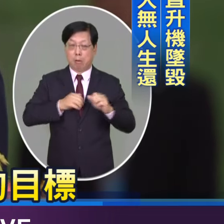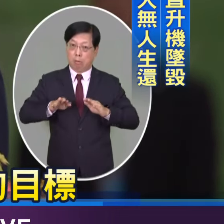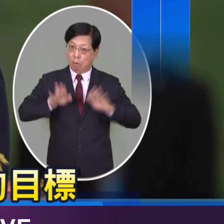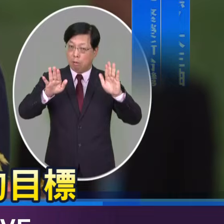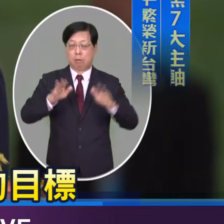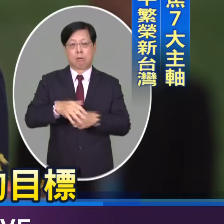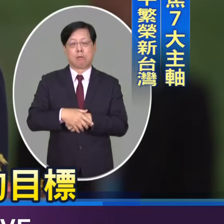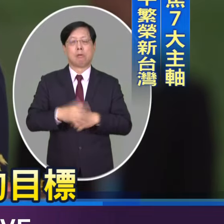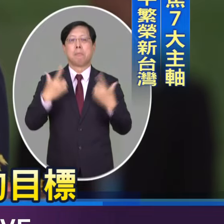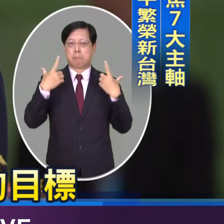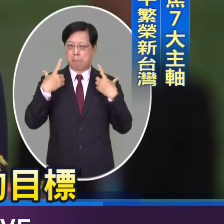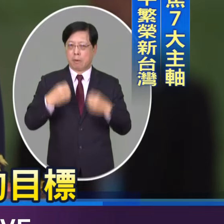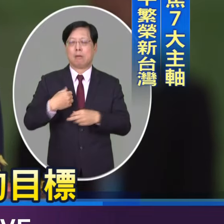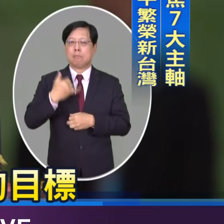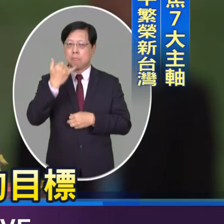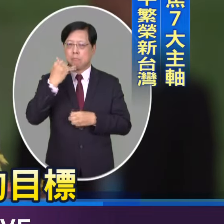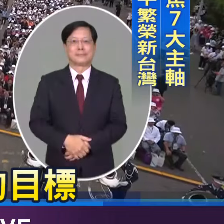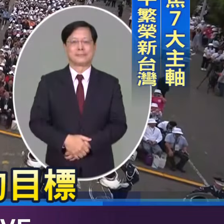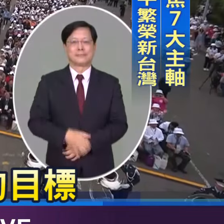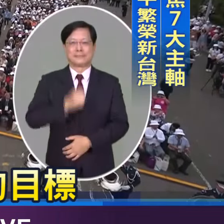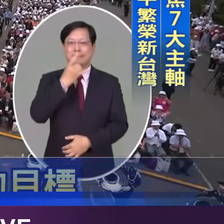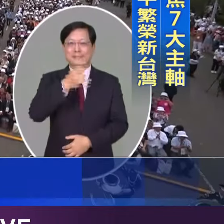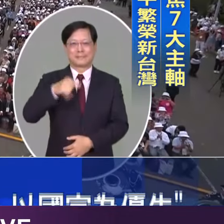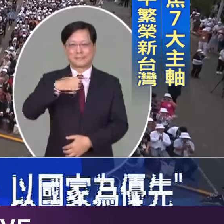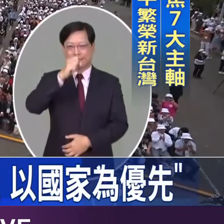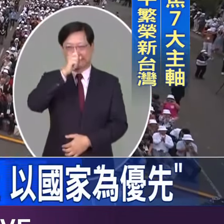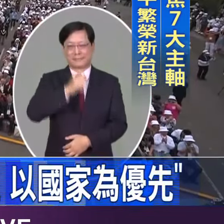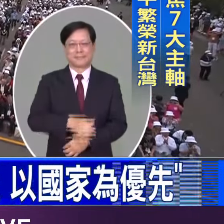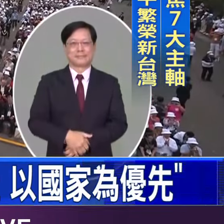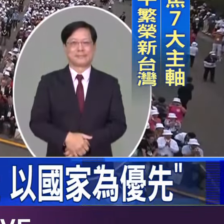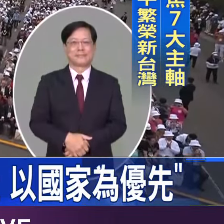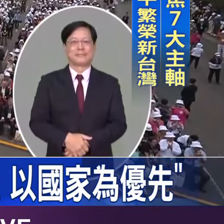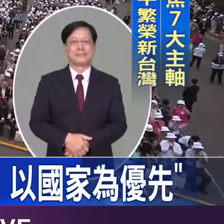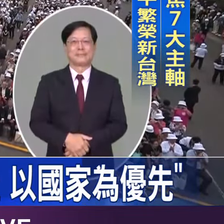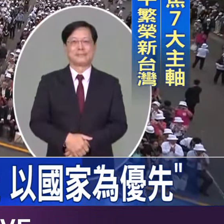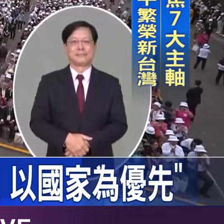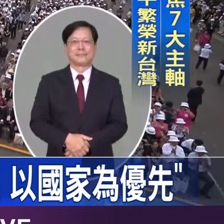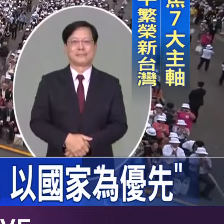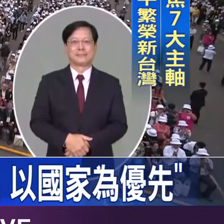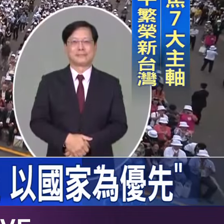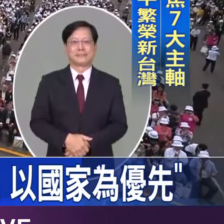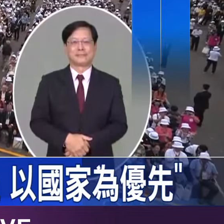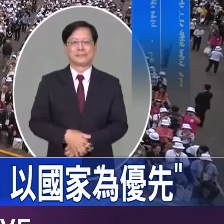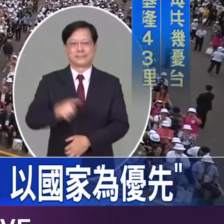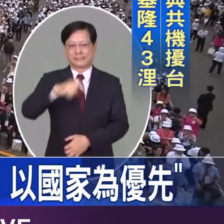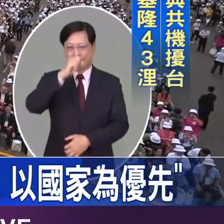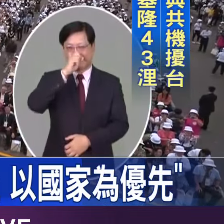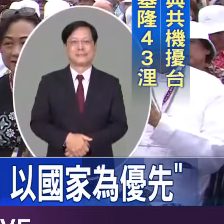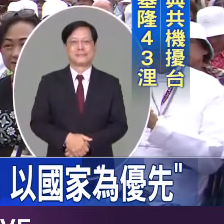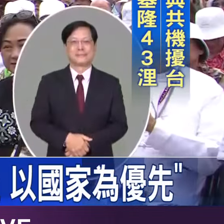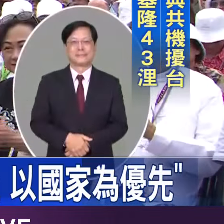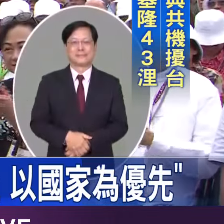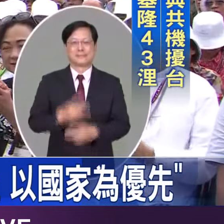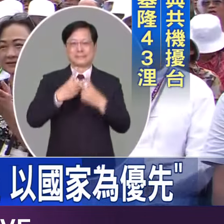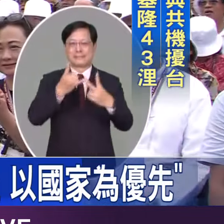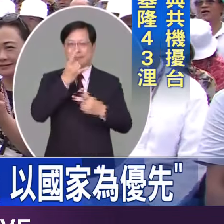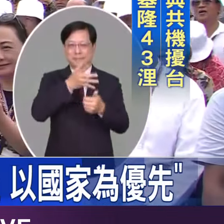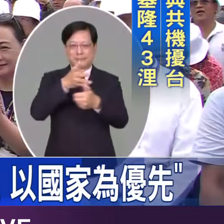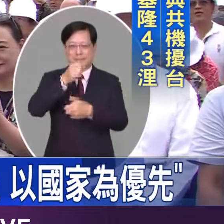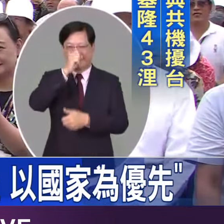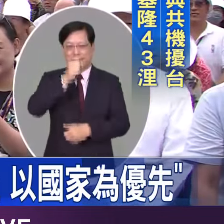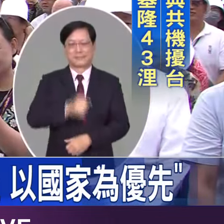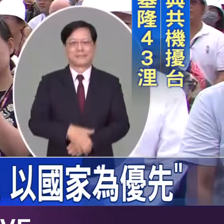该是彼此共同的目标。 就职演说中提到9次中华民国、中华民国台湾3次，以及多